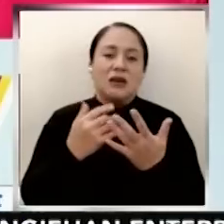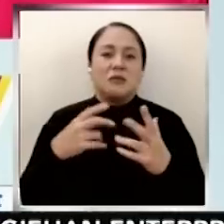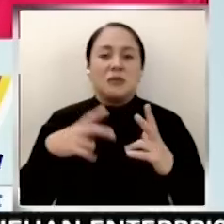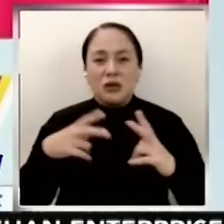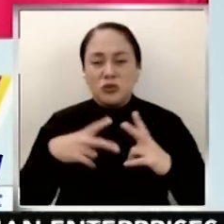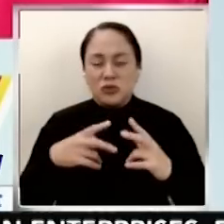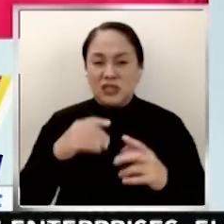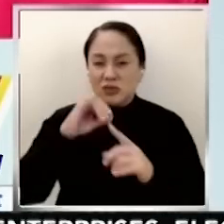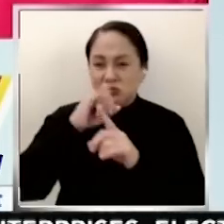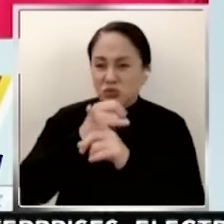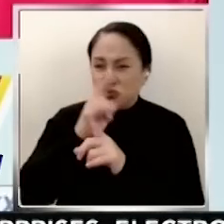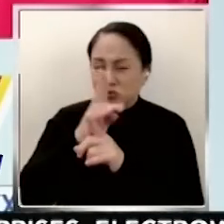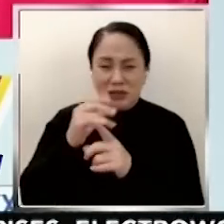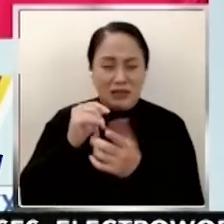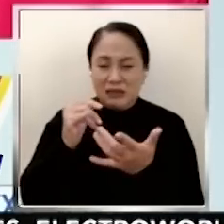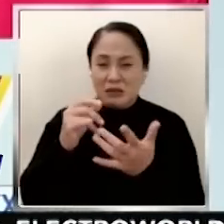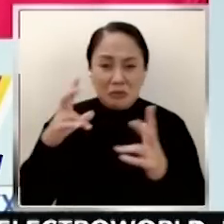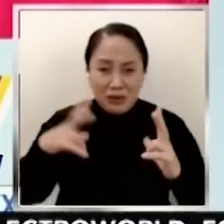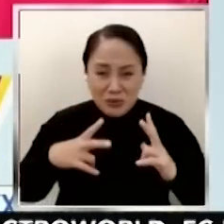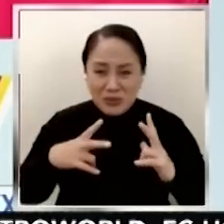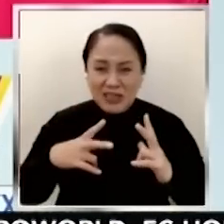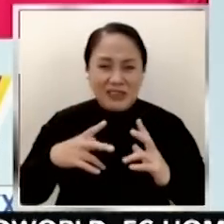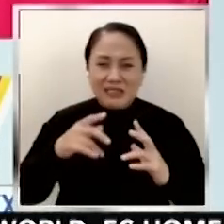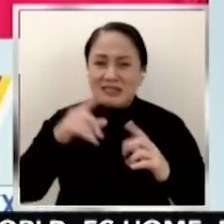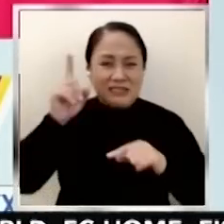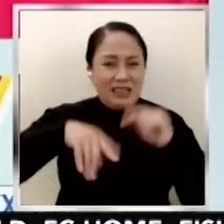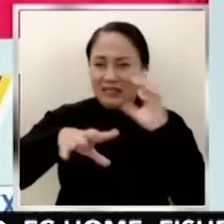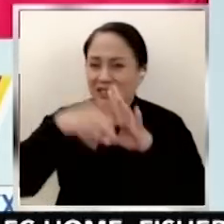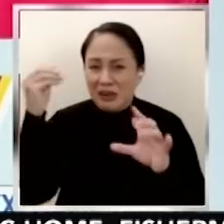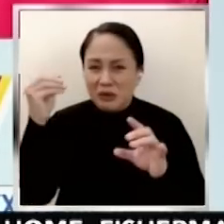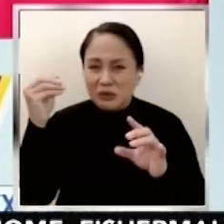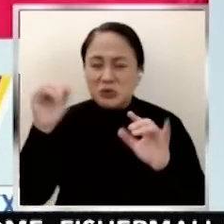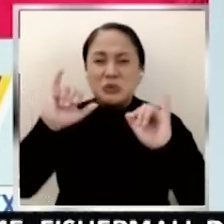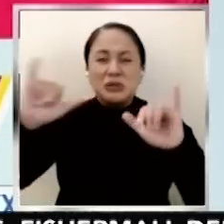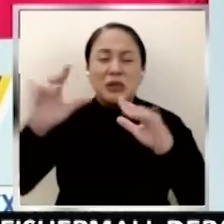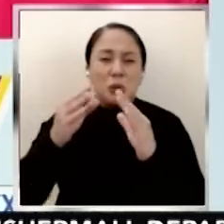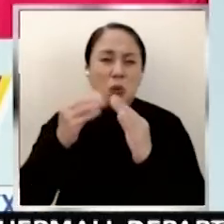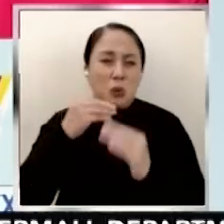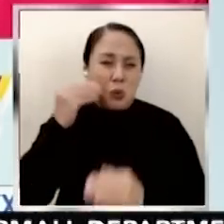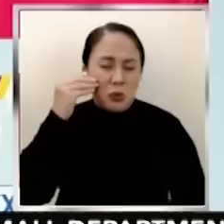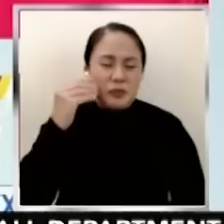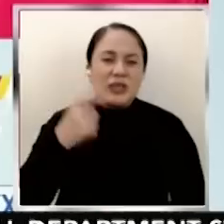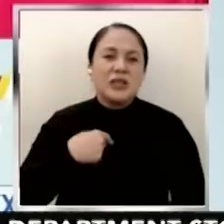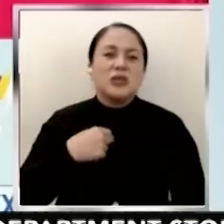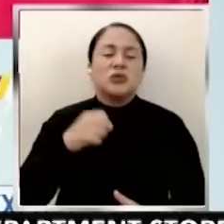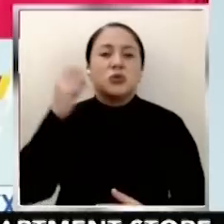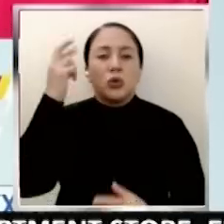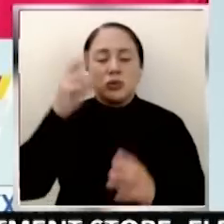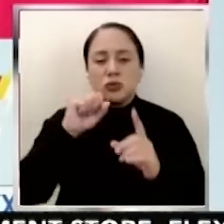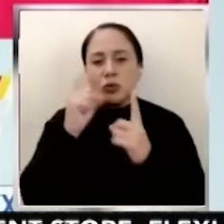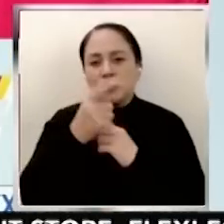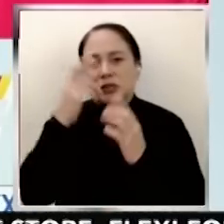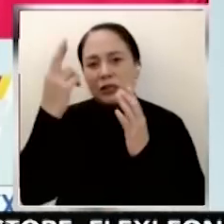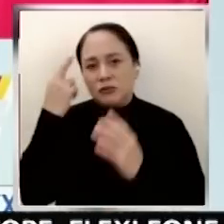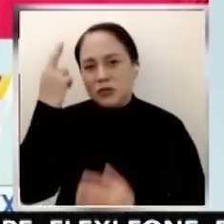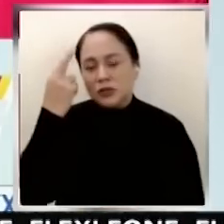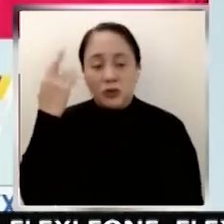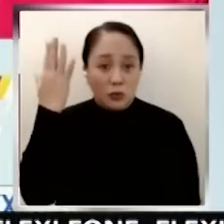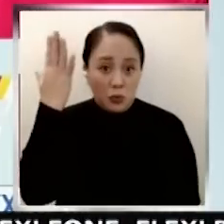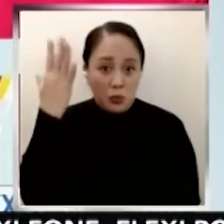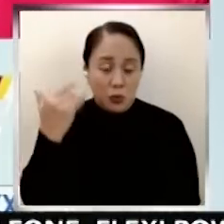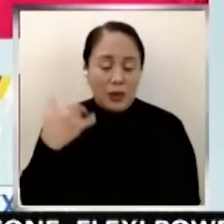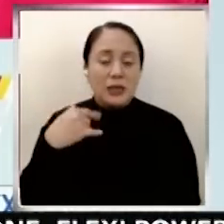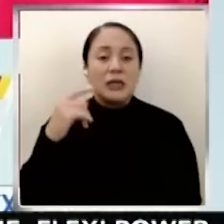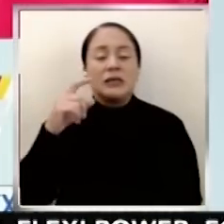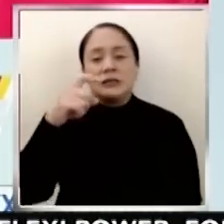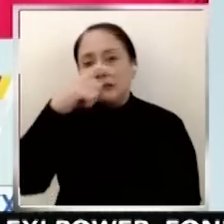makakalabas, makukulong sa bahay lang yan. Kaya yan naman yung tinatawag na nating social reason, kaya ginawa yan ng summer, no? Kaya tayo